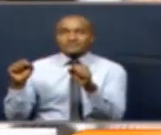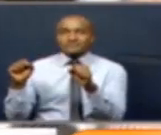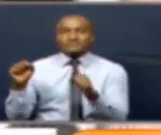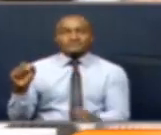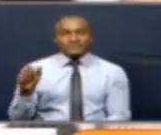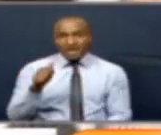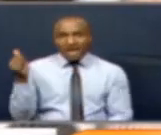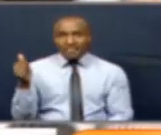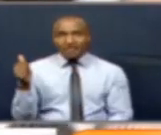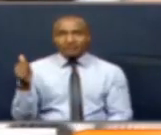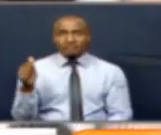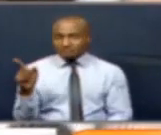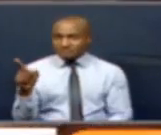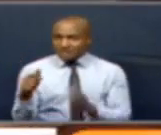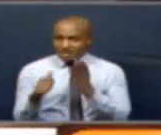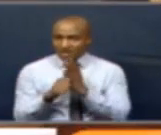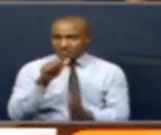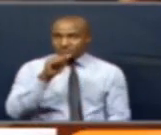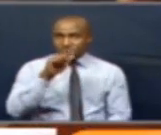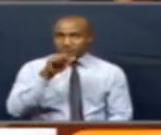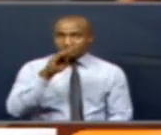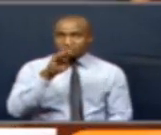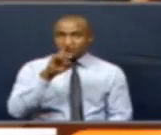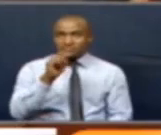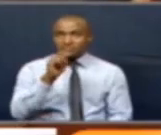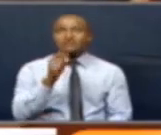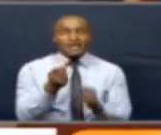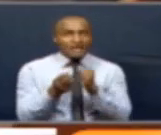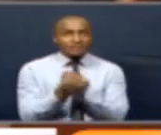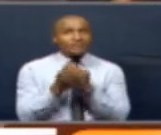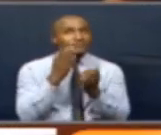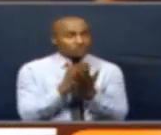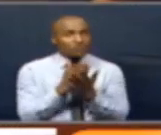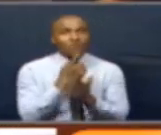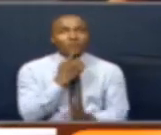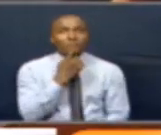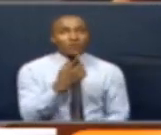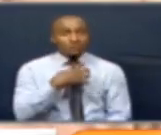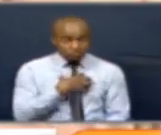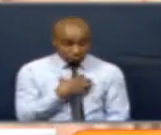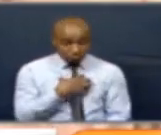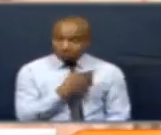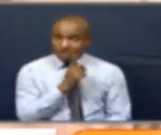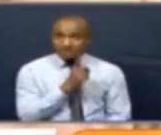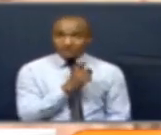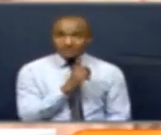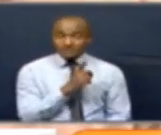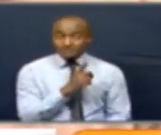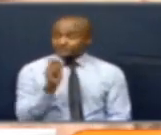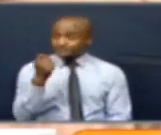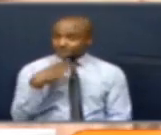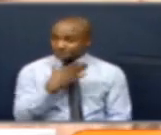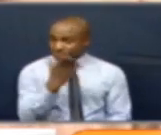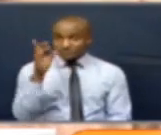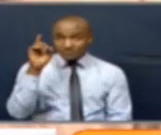na mchanganuzi mwenza Albert Kochei, ambaye pia anaeleza umuhimu wa rais mstaafu kwenye siasa za bonde la Ufa. What Kenyans should know as